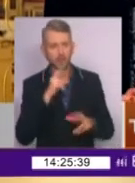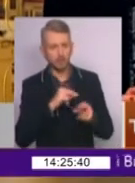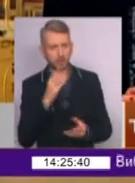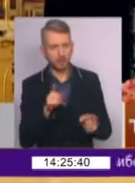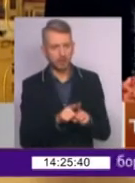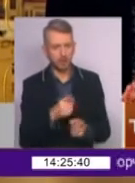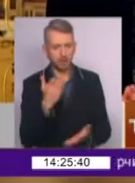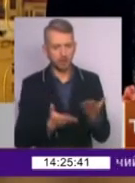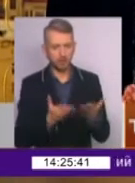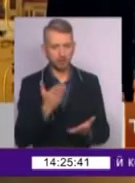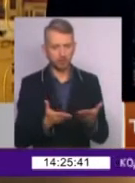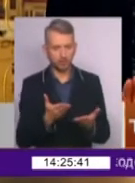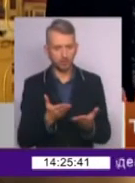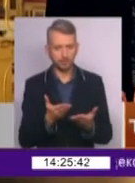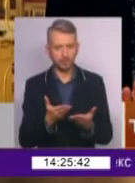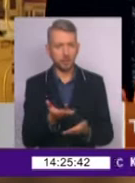якщо привезли,